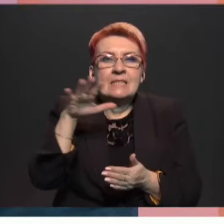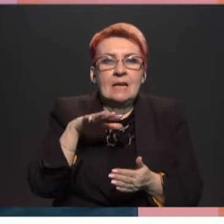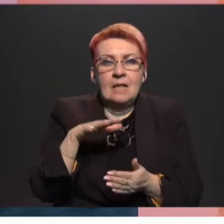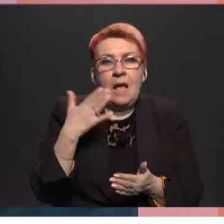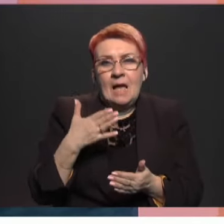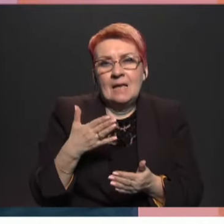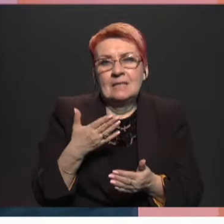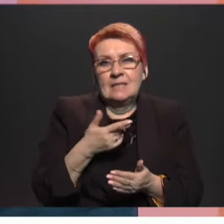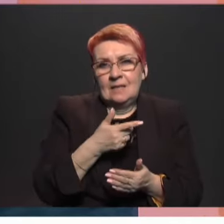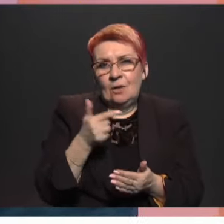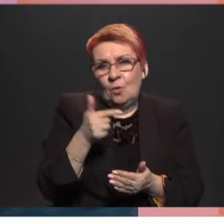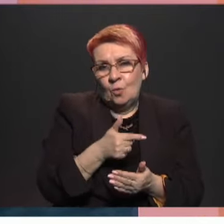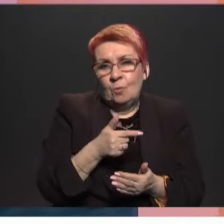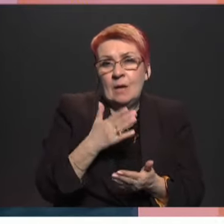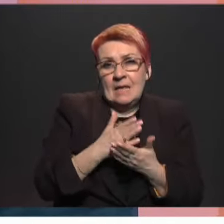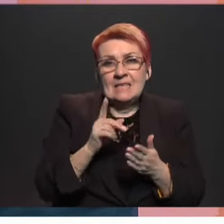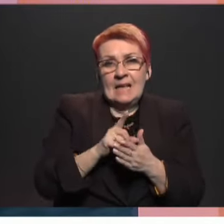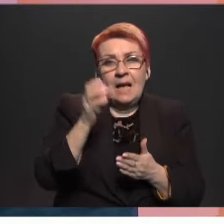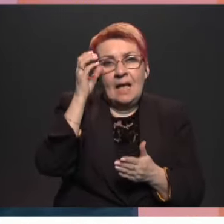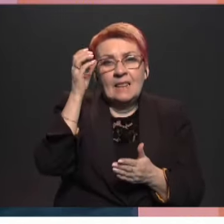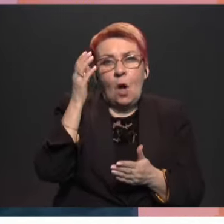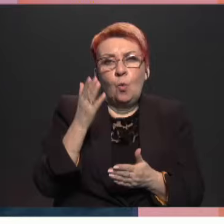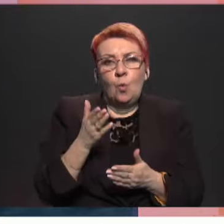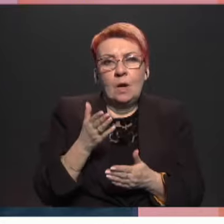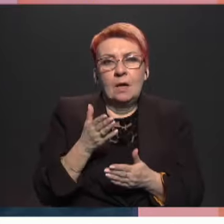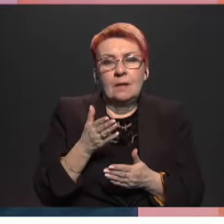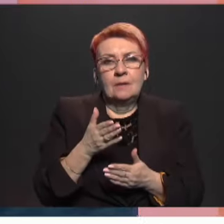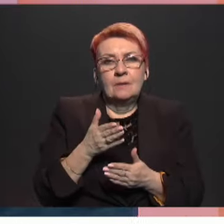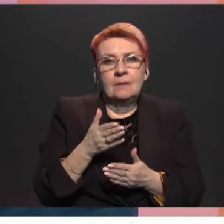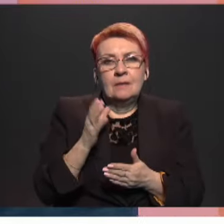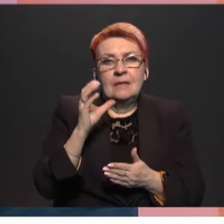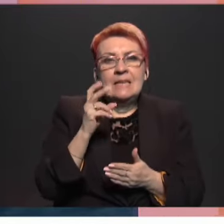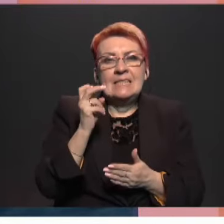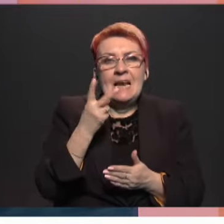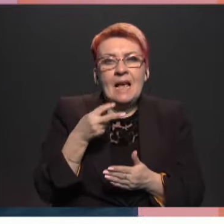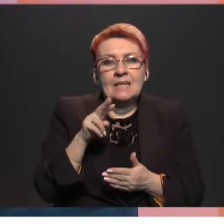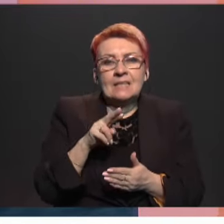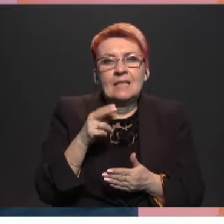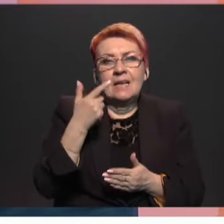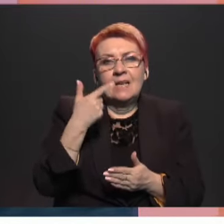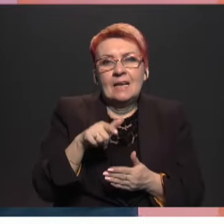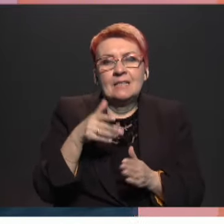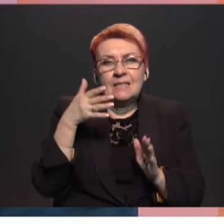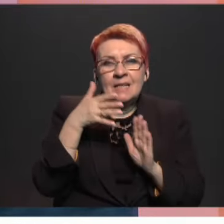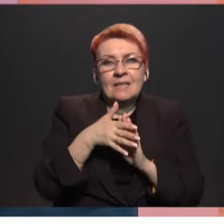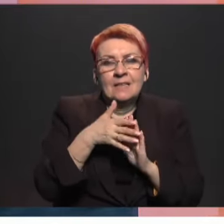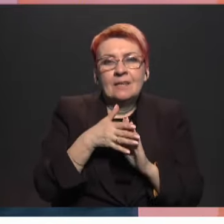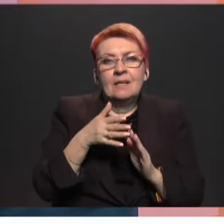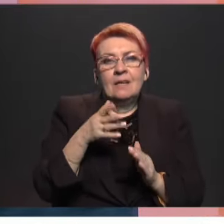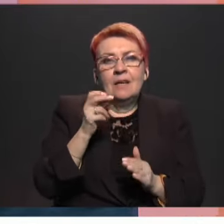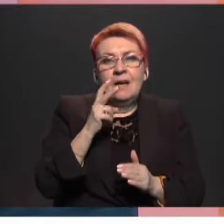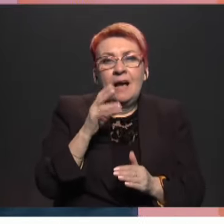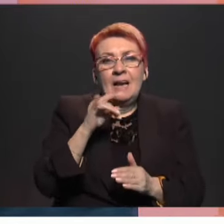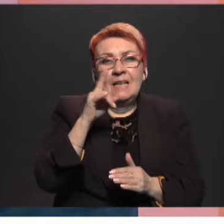грубо, у нас вот есть такая наука о селекции, где говорят о том, как из